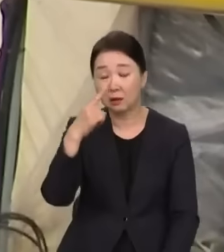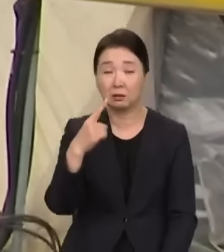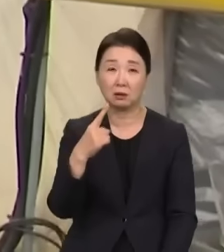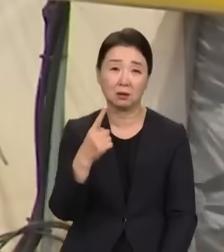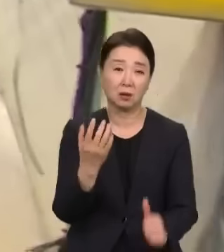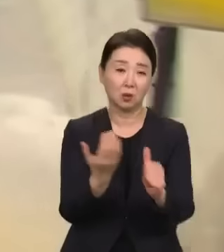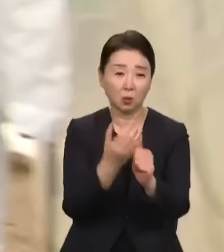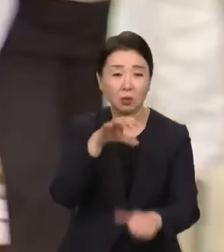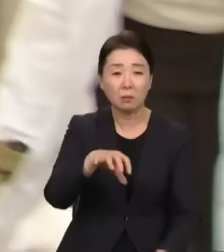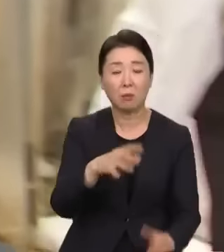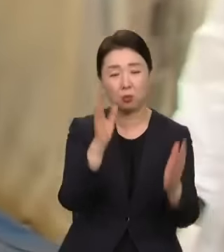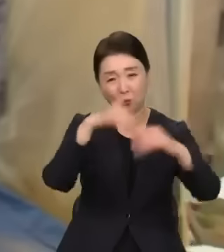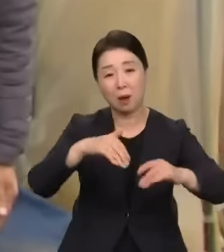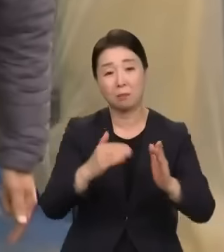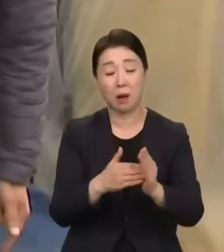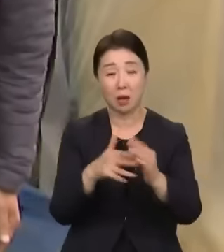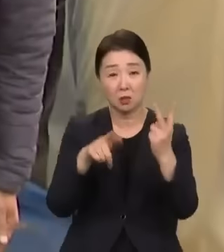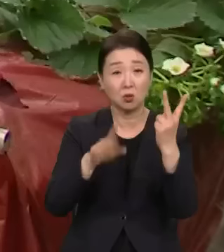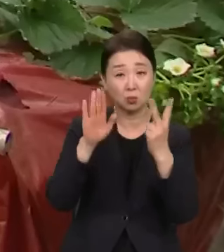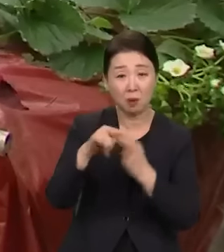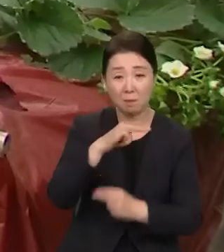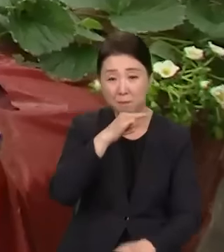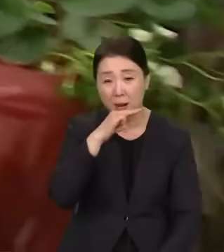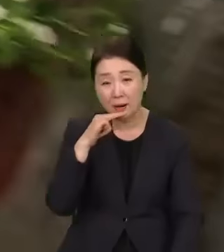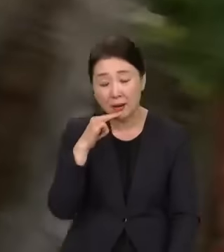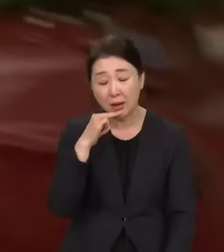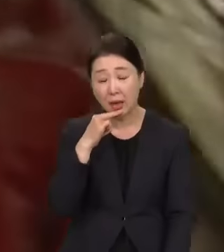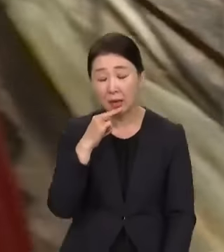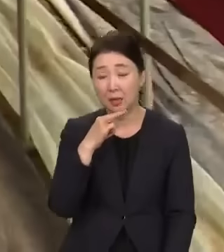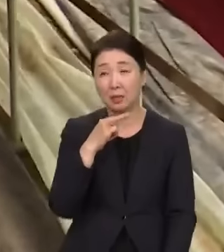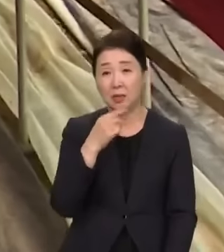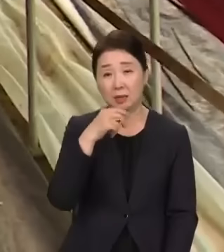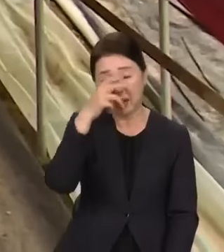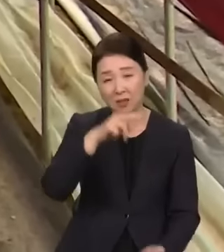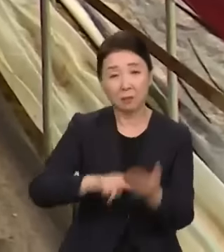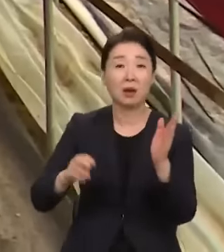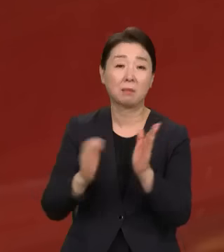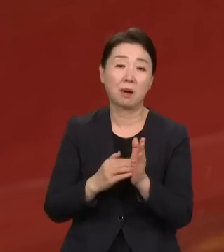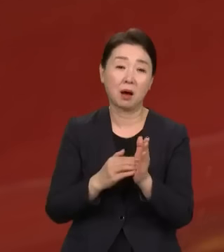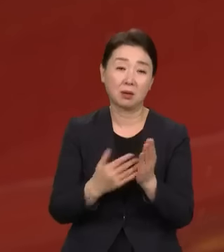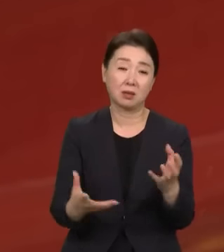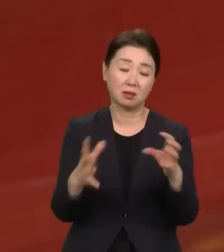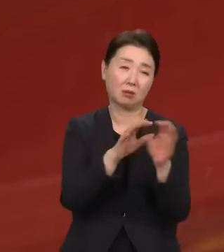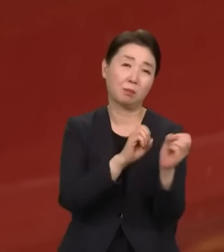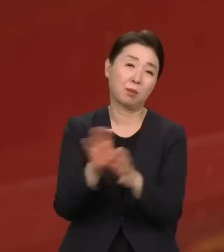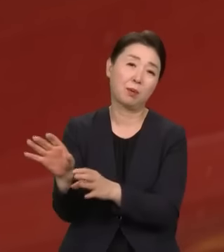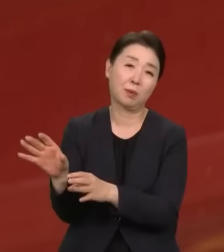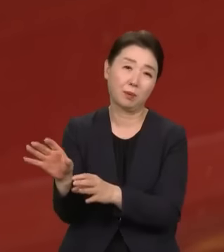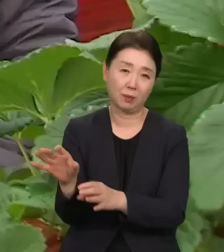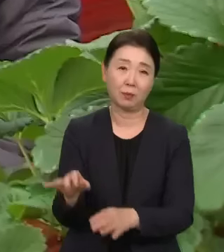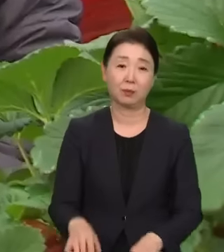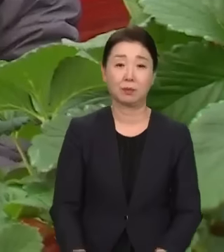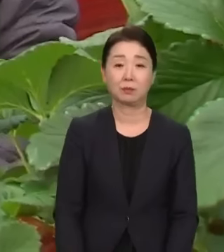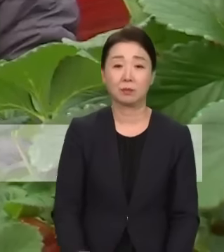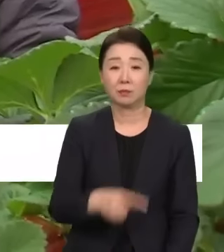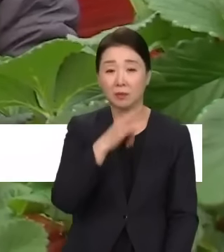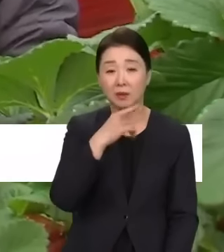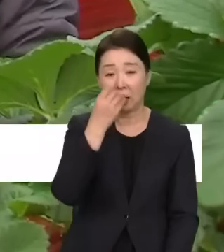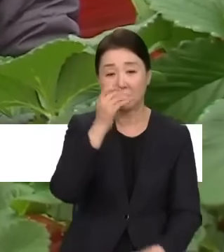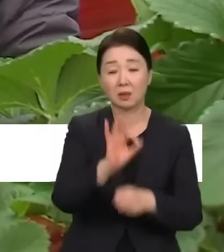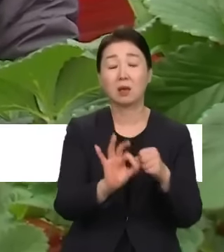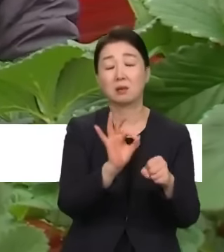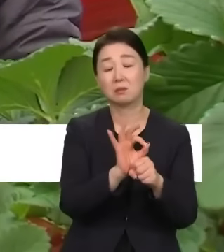됐습니다. 2주만 있으면 빨갛게 익어 출하됐을 딸기들. 이제 다 자루에 담아 버려야 합니다. 딸기를 한 10년